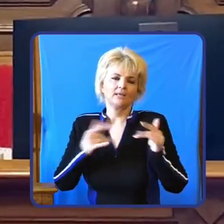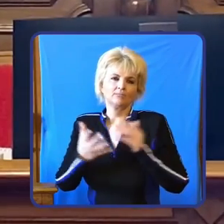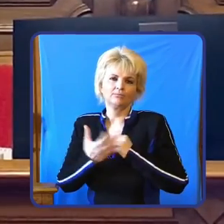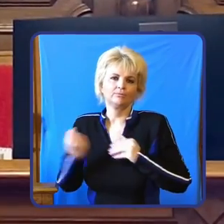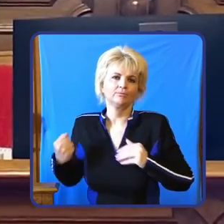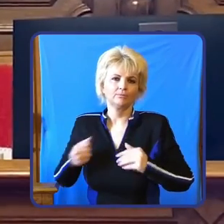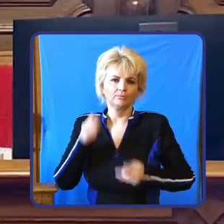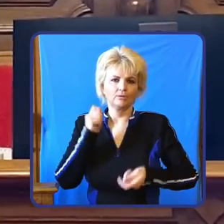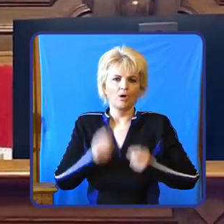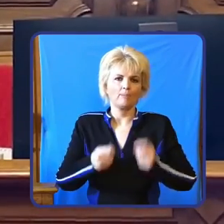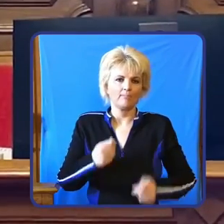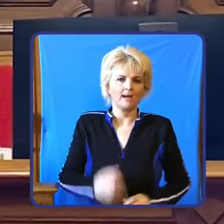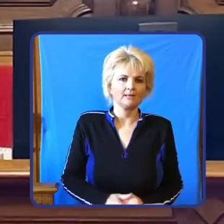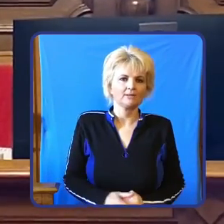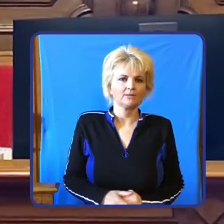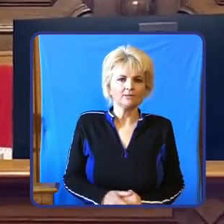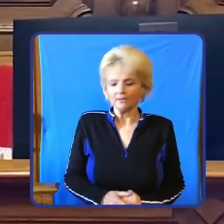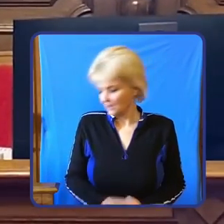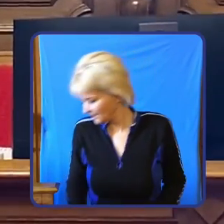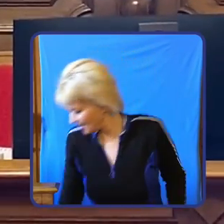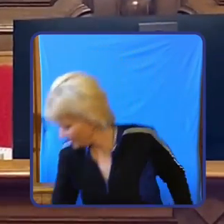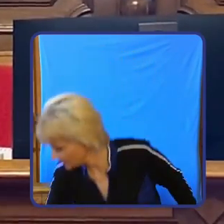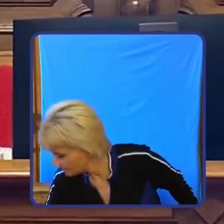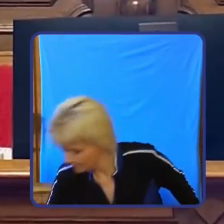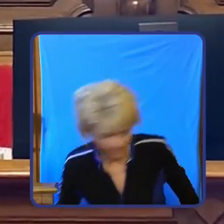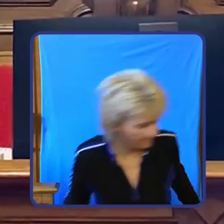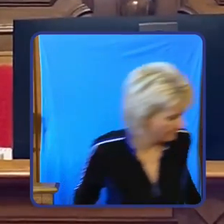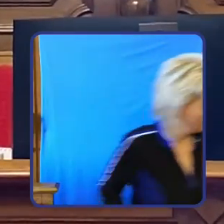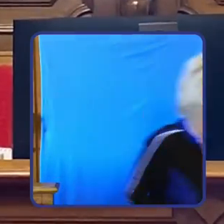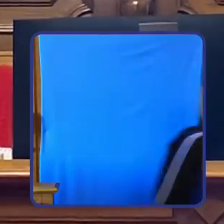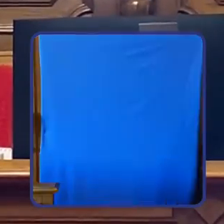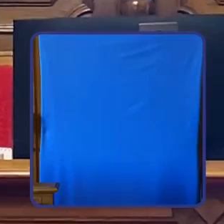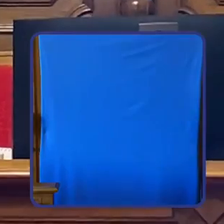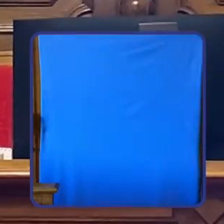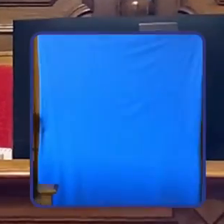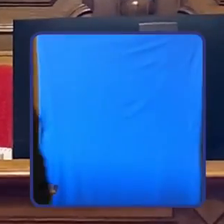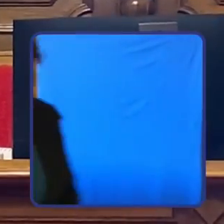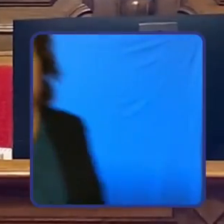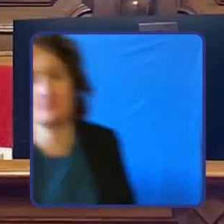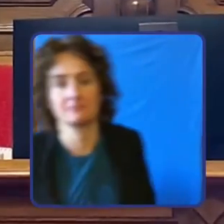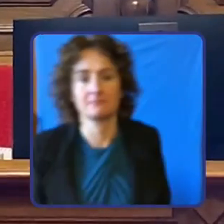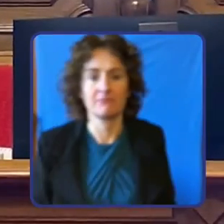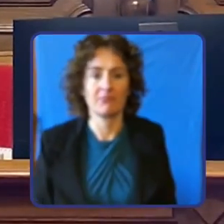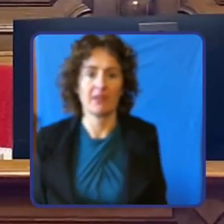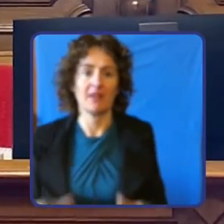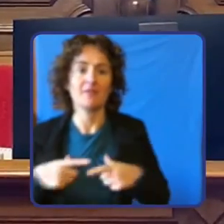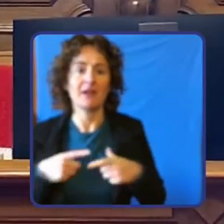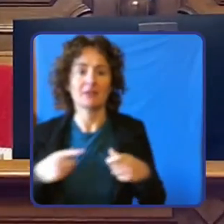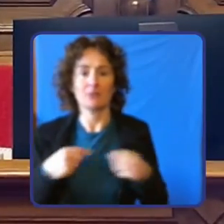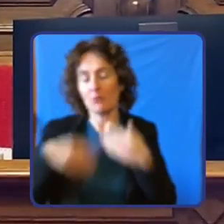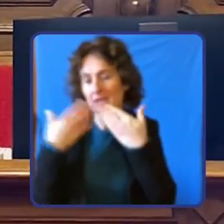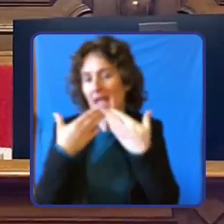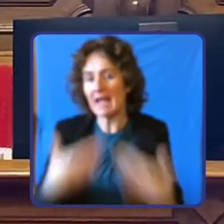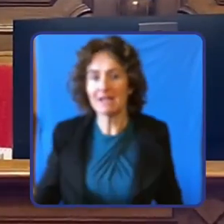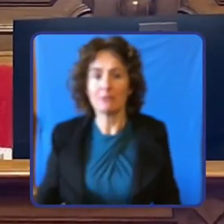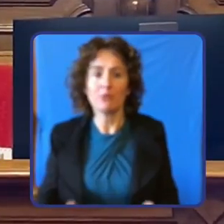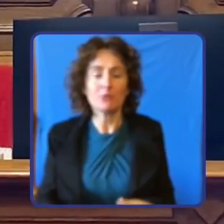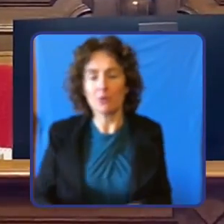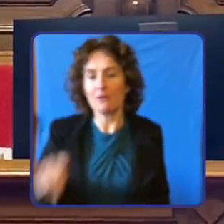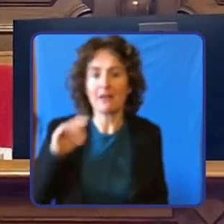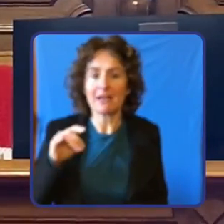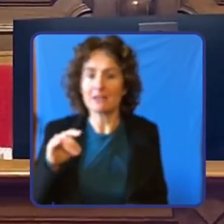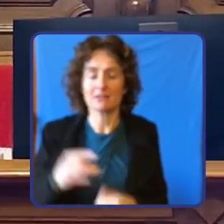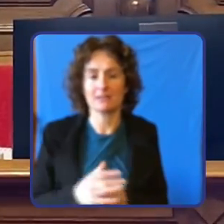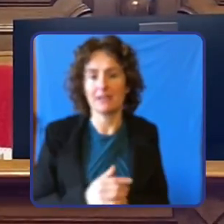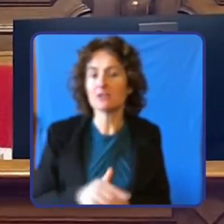akkori kampányt. Jó, valaki csak azt várta, hogy elbújjuk a választást, és más valakire lehessen fogni. És